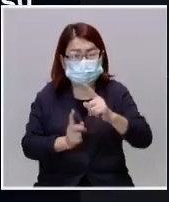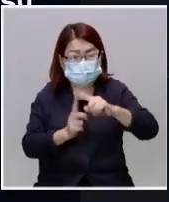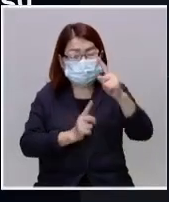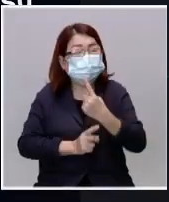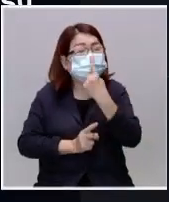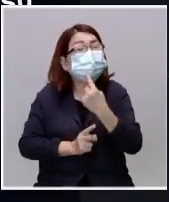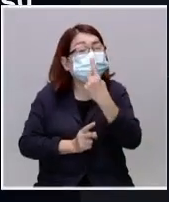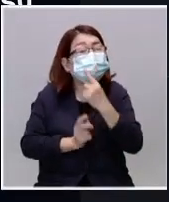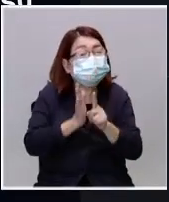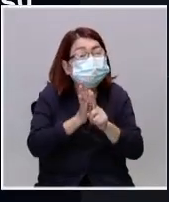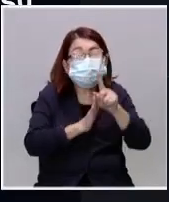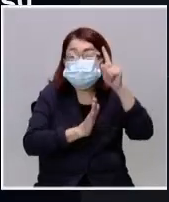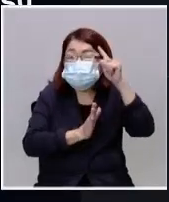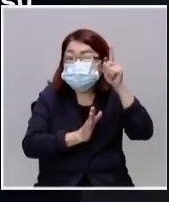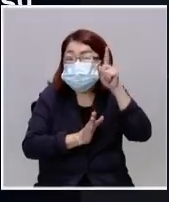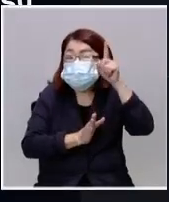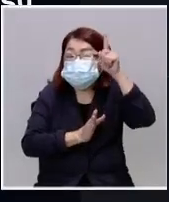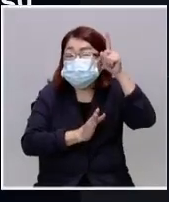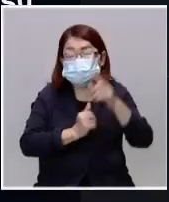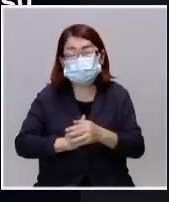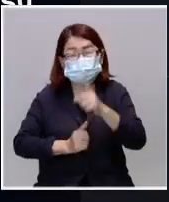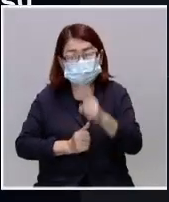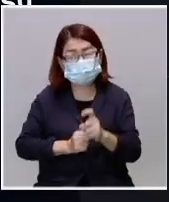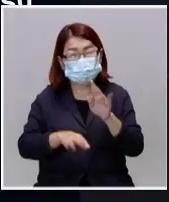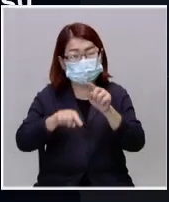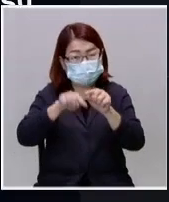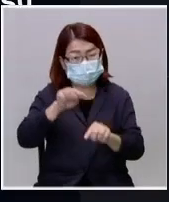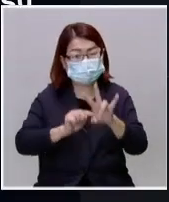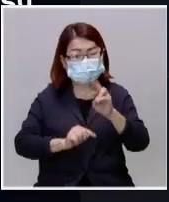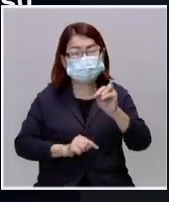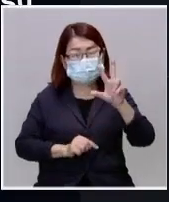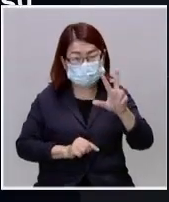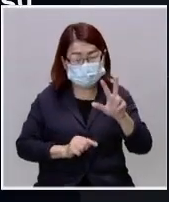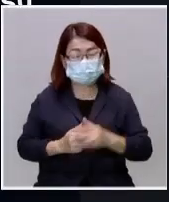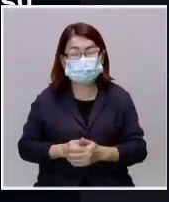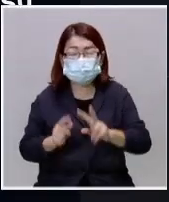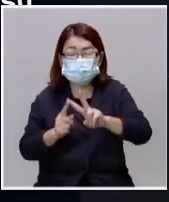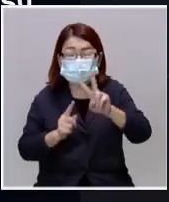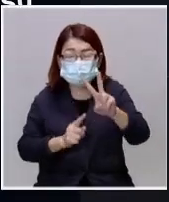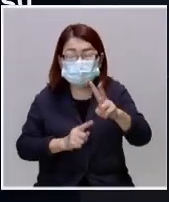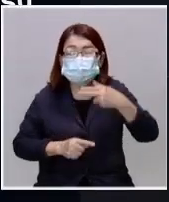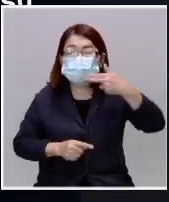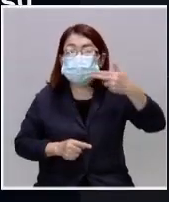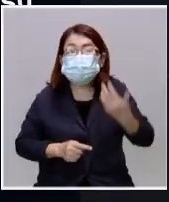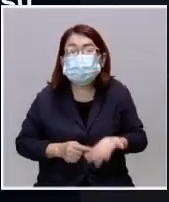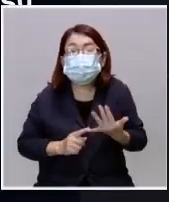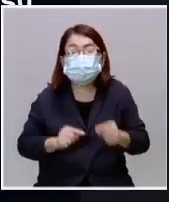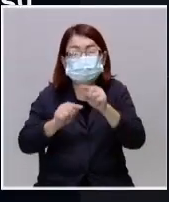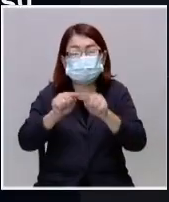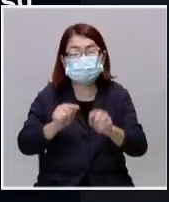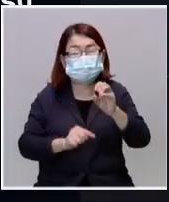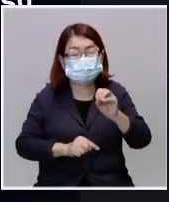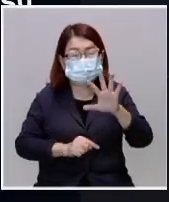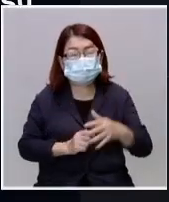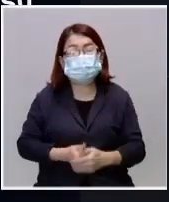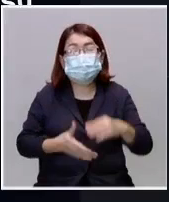หิตสูงพบว่าเสียชีวิตมากถึง 73% จากจำนวนผู้ติดเชื้อรองลงมาคือโรคเบาหวาน